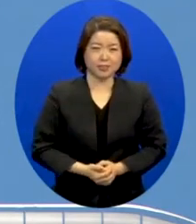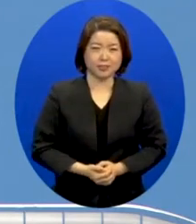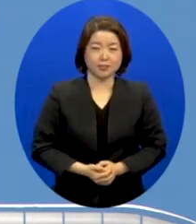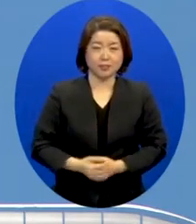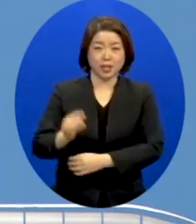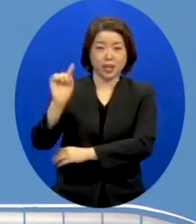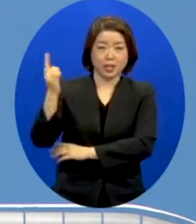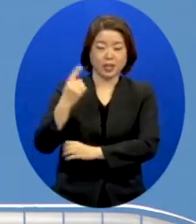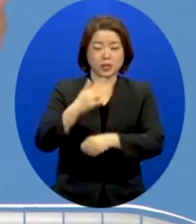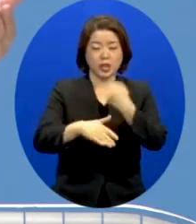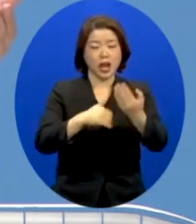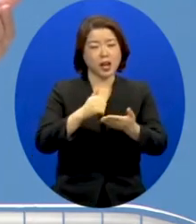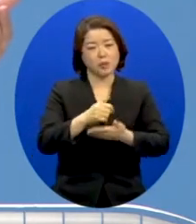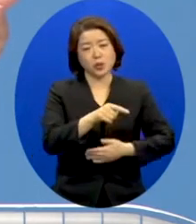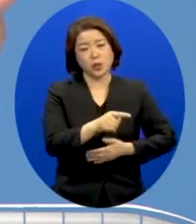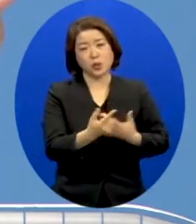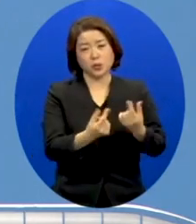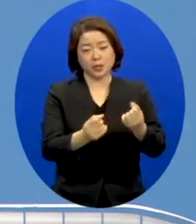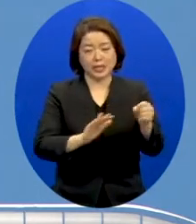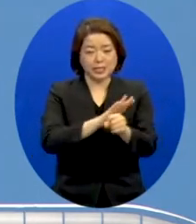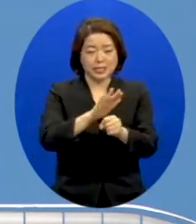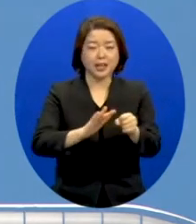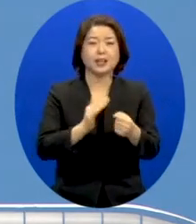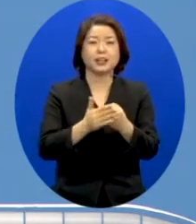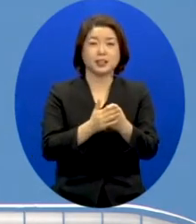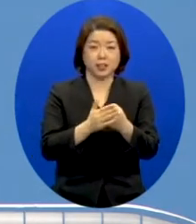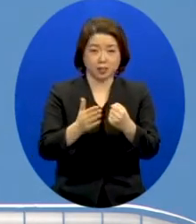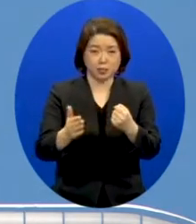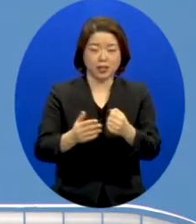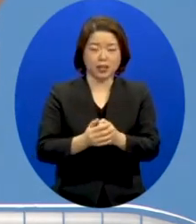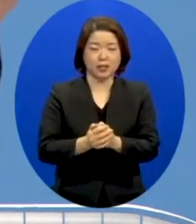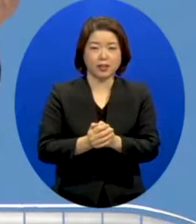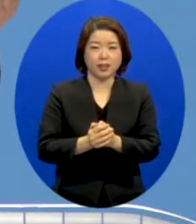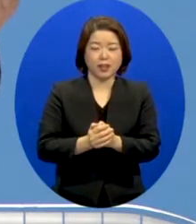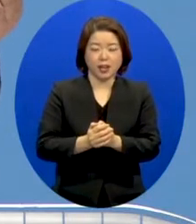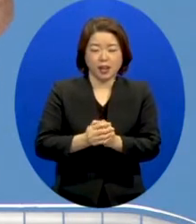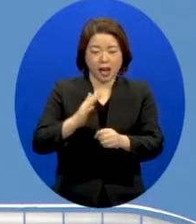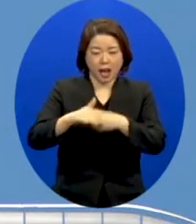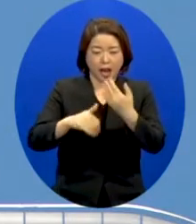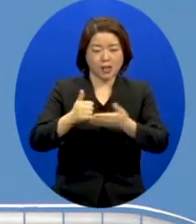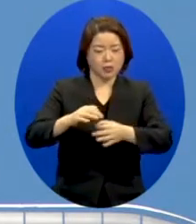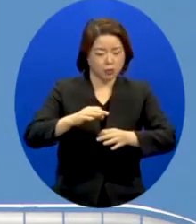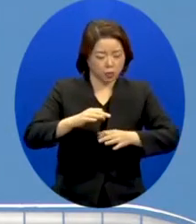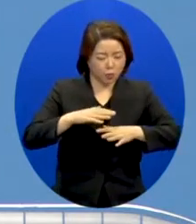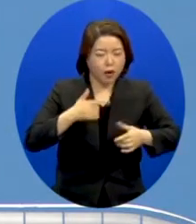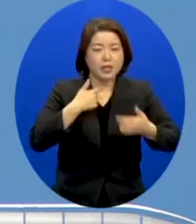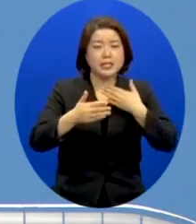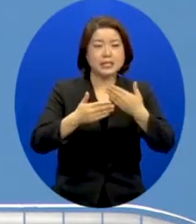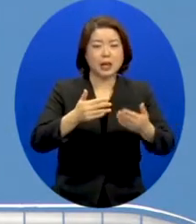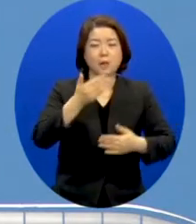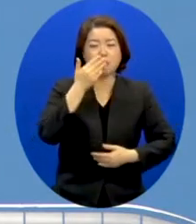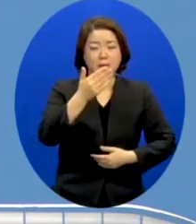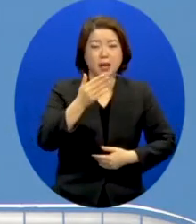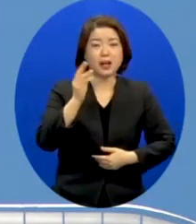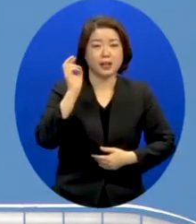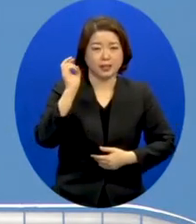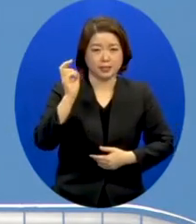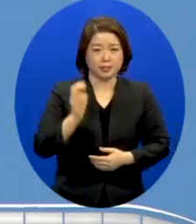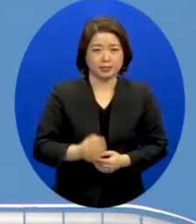다윗이 하나님을 이렇게 사랑했기 때문에 다윗은 그 놀라운 하나님의 대한 체험을 할 수 있었던 것입니다